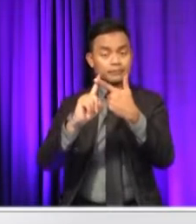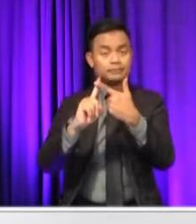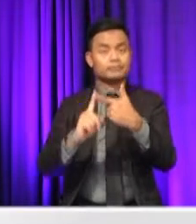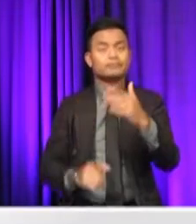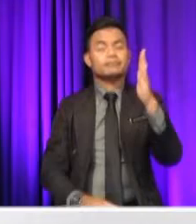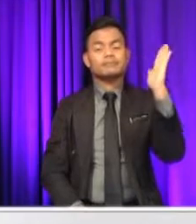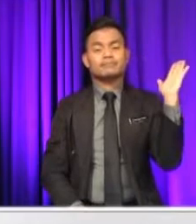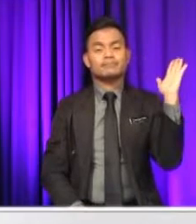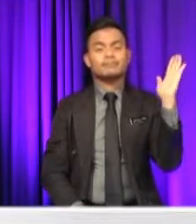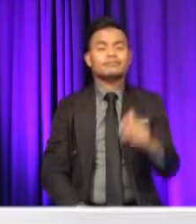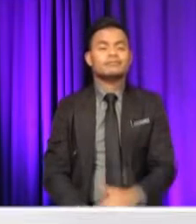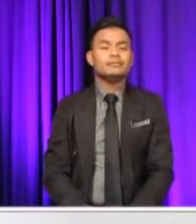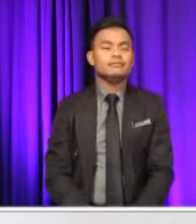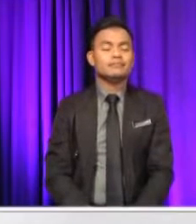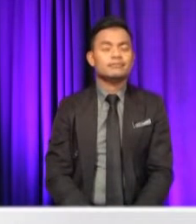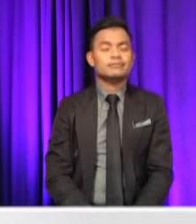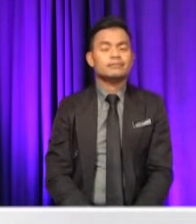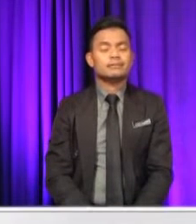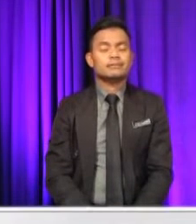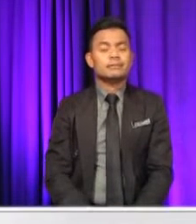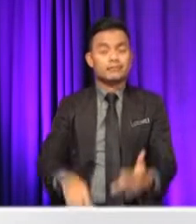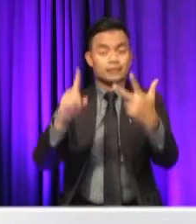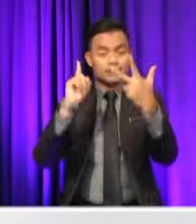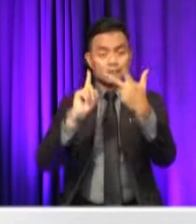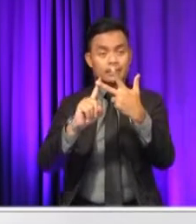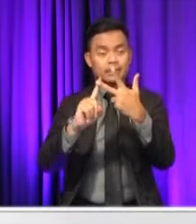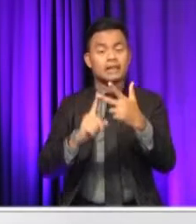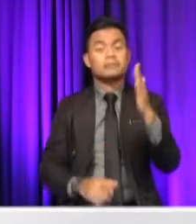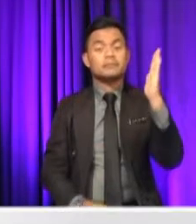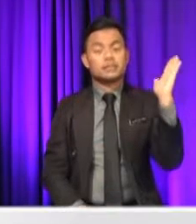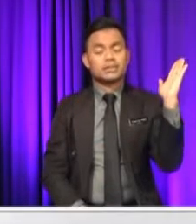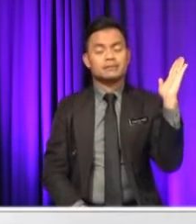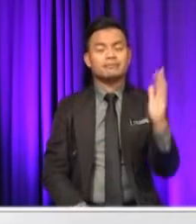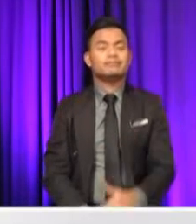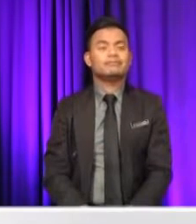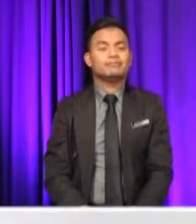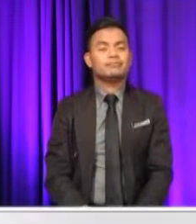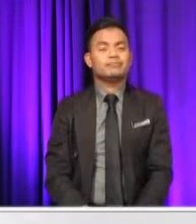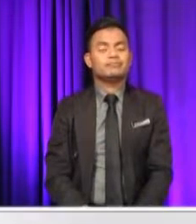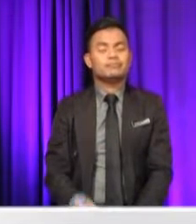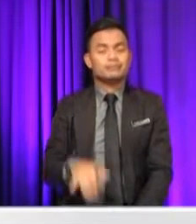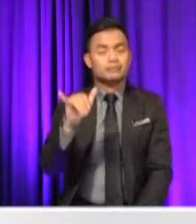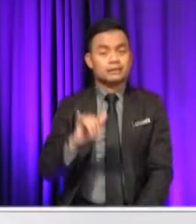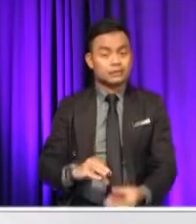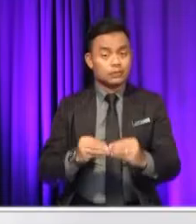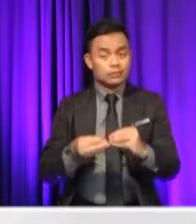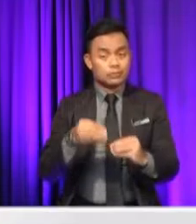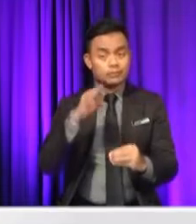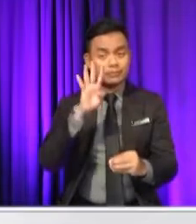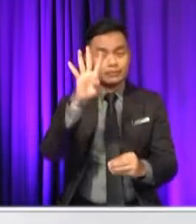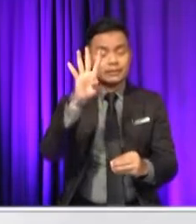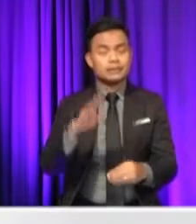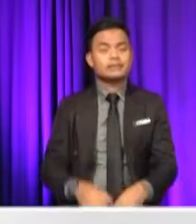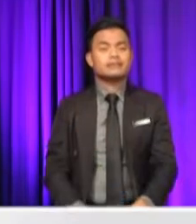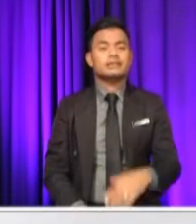Hai, Aina. Yang ketiga kita ada Muhammad Amsyar. Hai, Amsyar. Dan yang keempat kita ada Nur Syahira